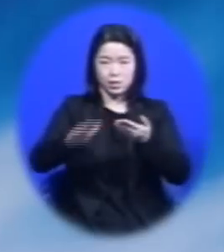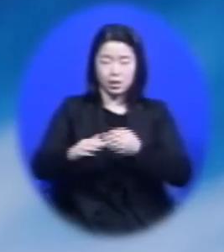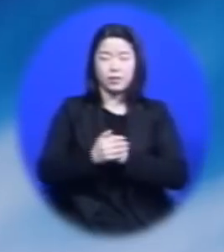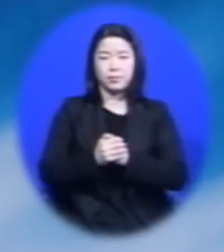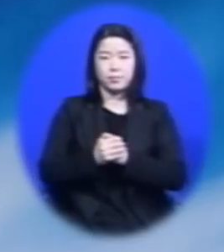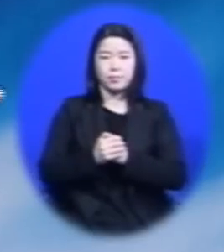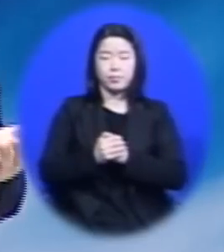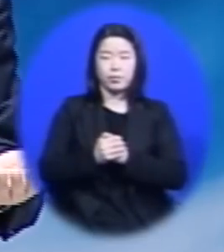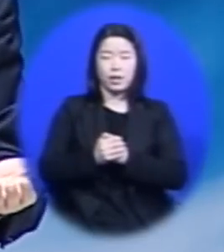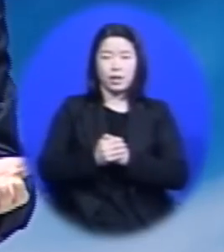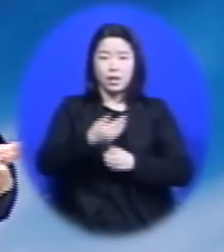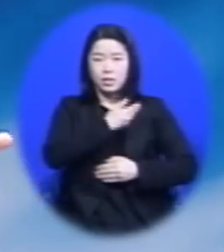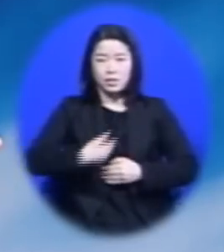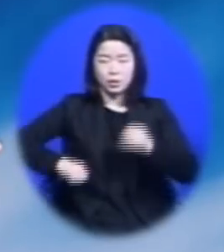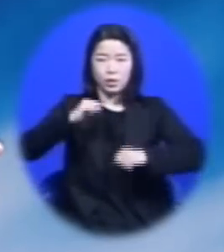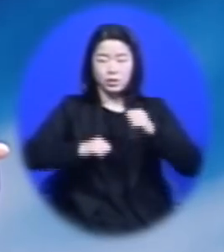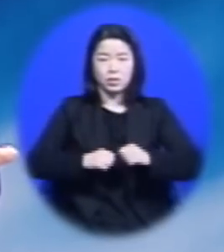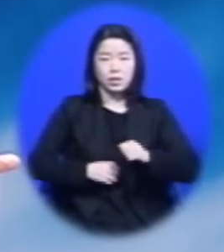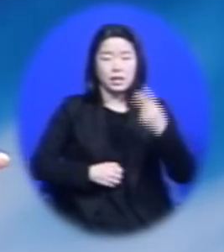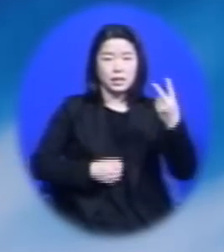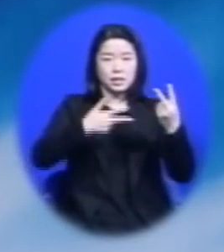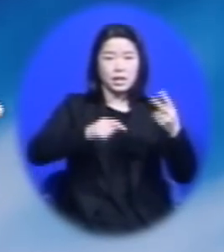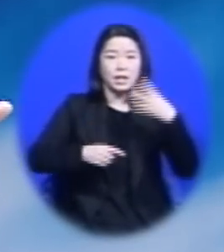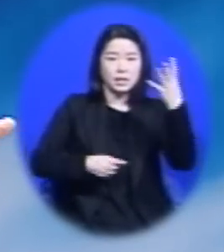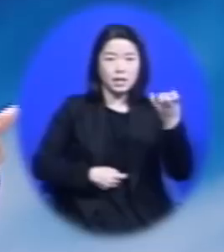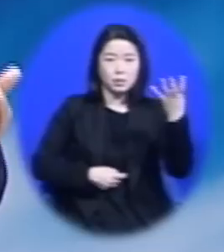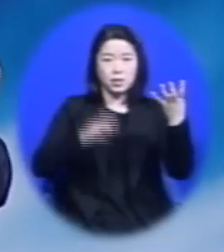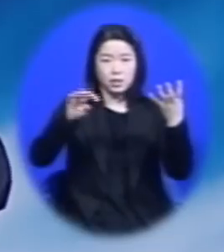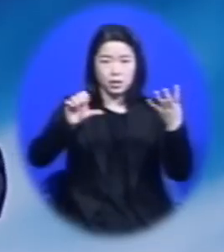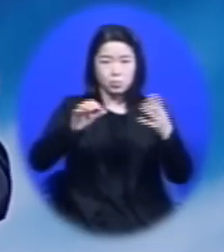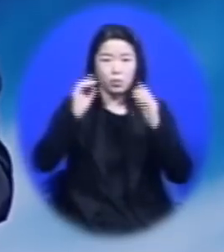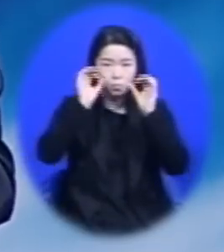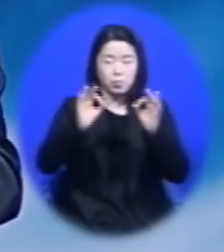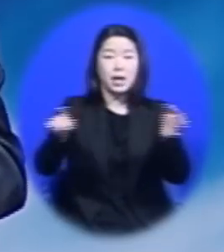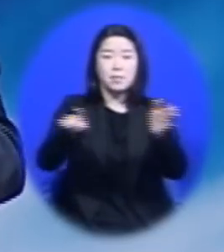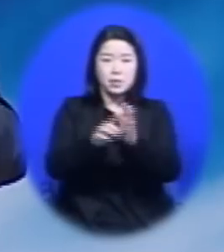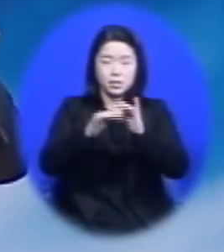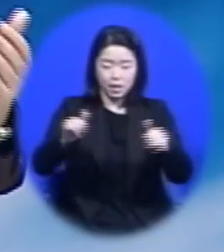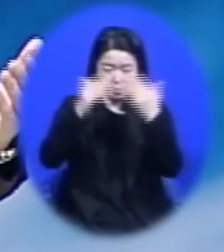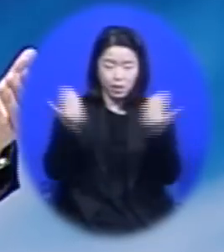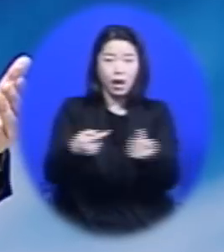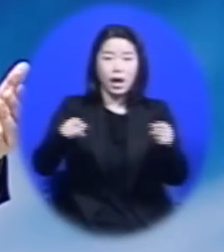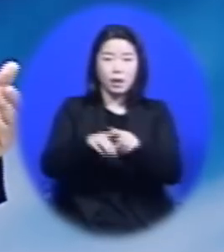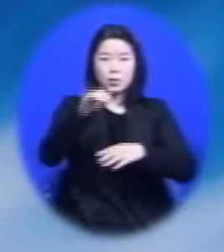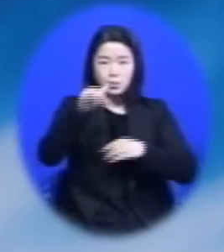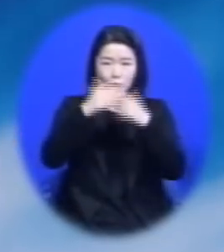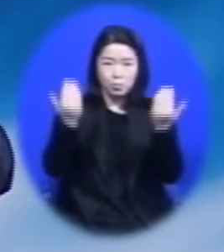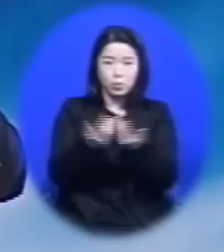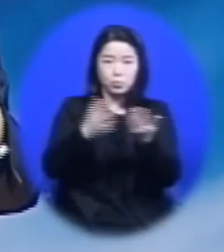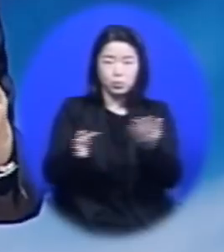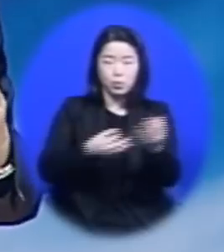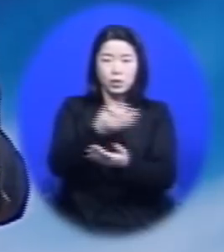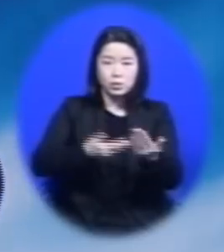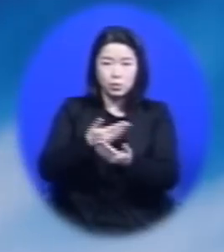겁니다 사도행전 2장 44절 45절에 보면 믿는 사람이 다 함께 있어 모든 물건을 서로 통용하고 또